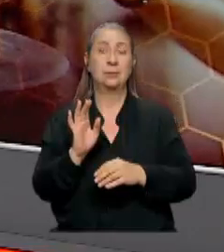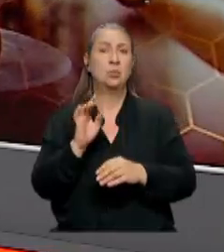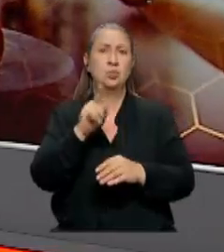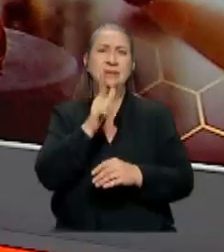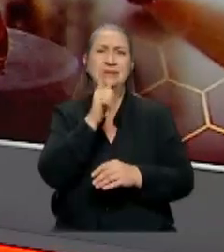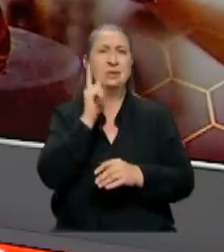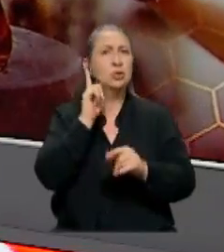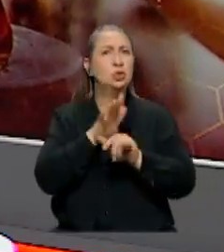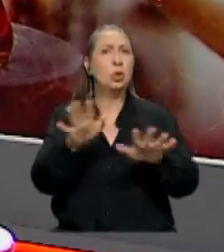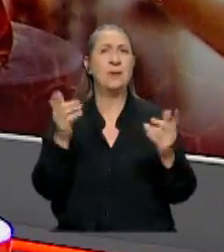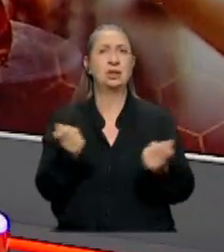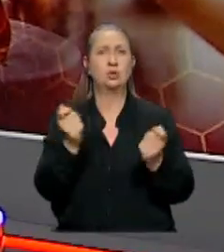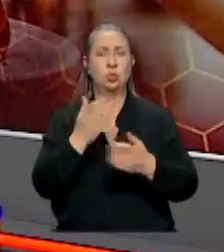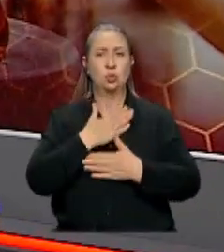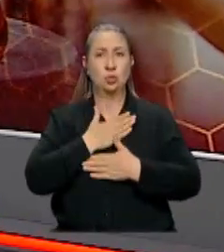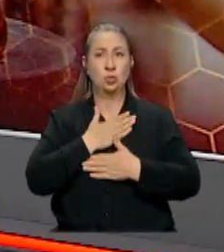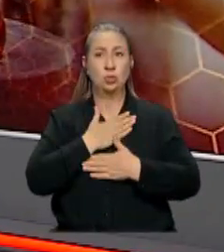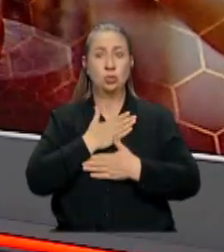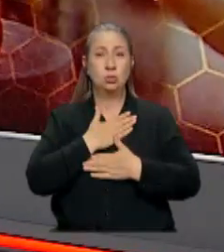Bu sesi duyurmaya çalışıyoruz.